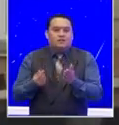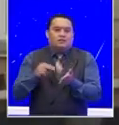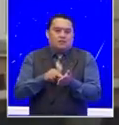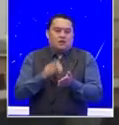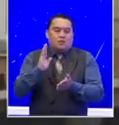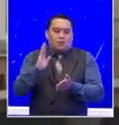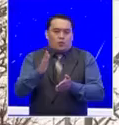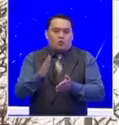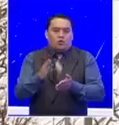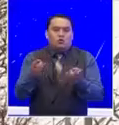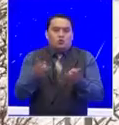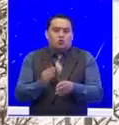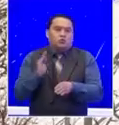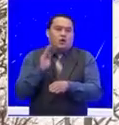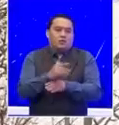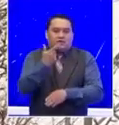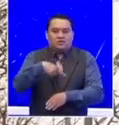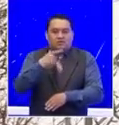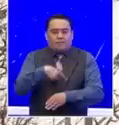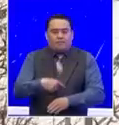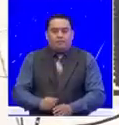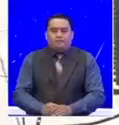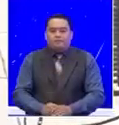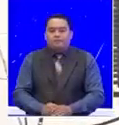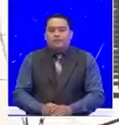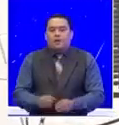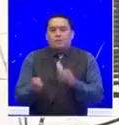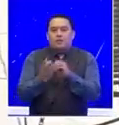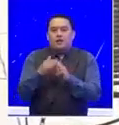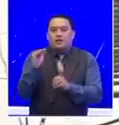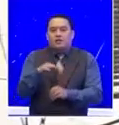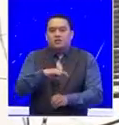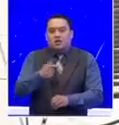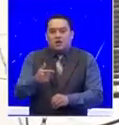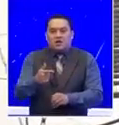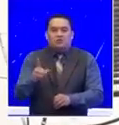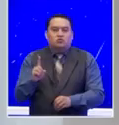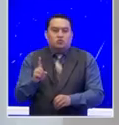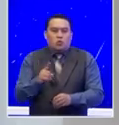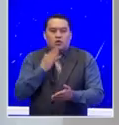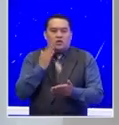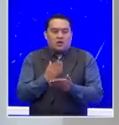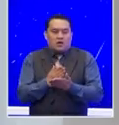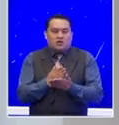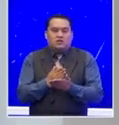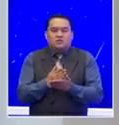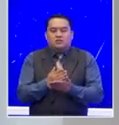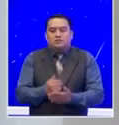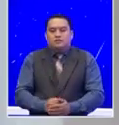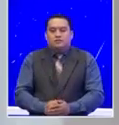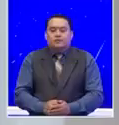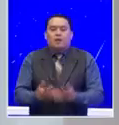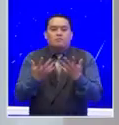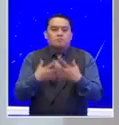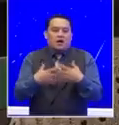компенсации, то гражданам все же придется доплачивать со своего кармана, поскольку 15 тысяч тенге – максимальная сумма, предусмотренная компенсацией. По